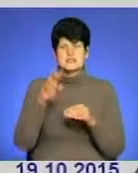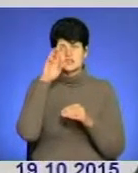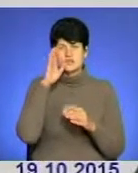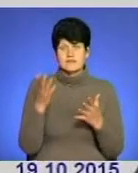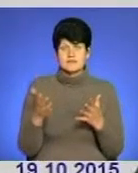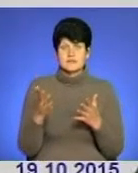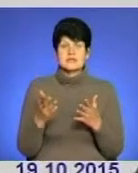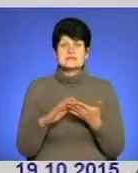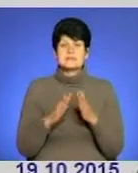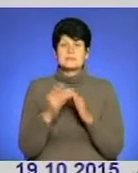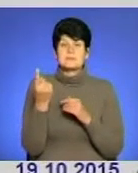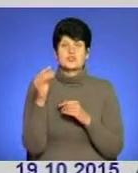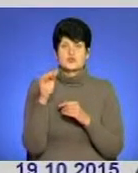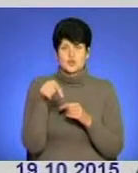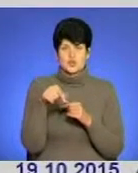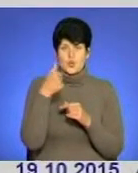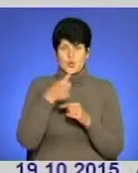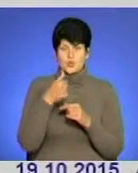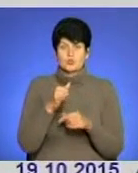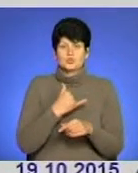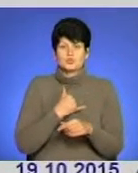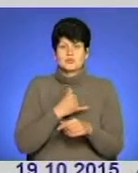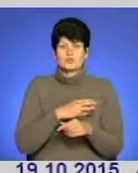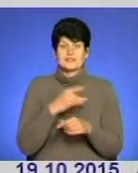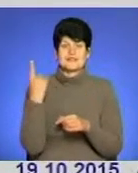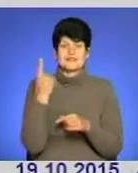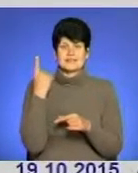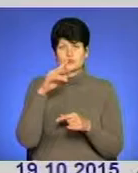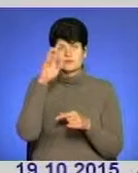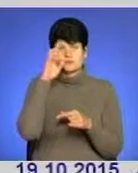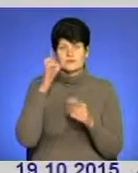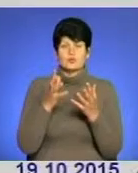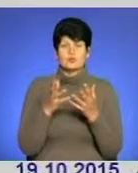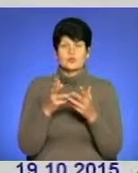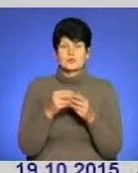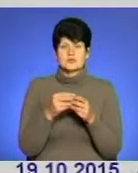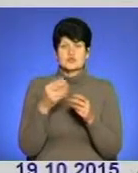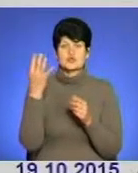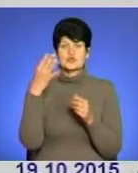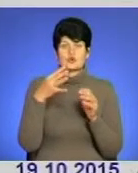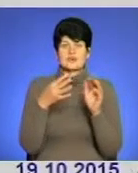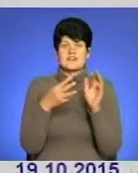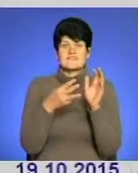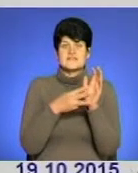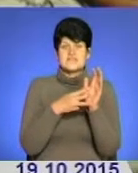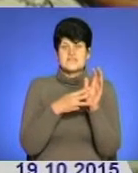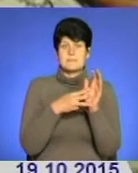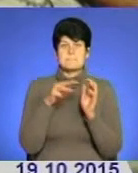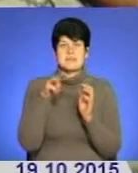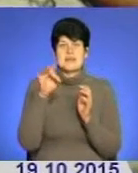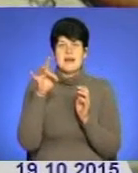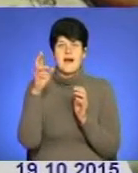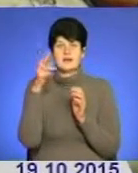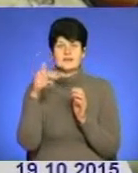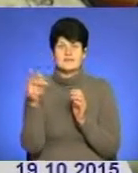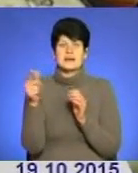на 1 жовтня цього року, у нас було на єдиному казначейському рахунку майже 48 мільярдів гривень. Сьогодні